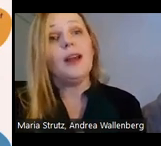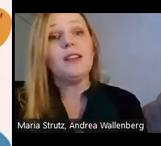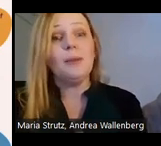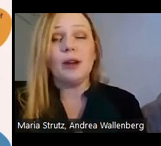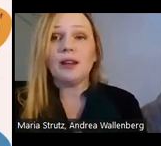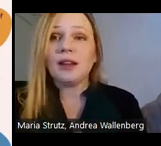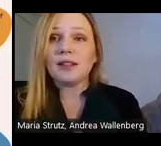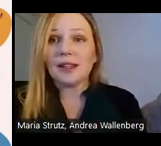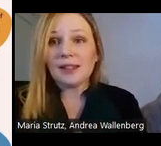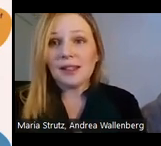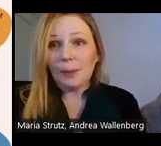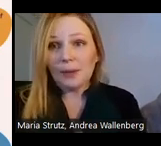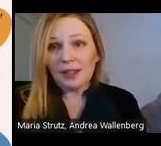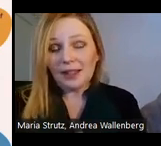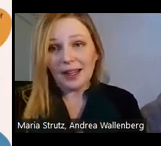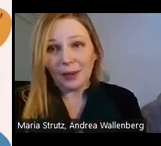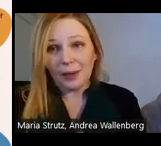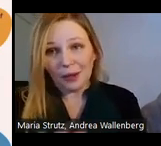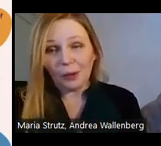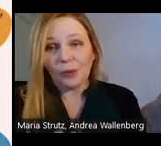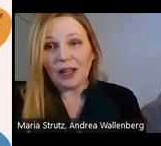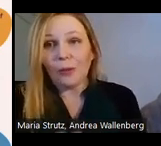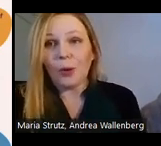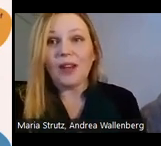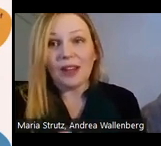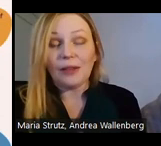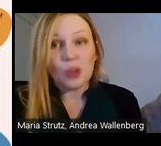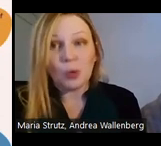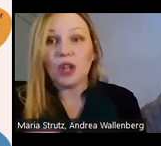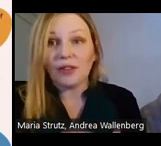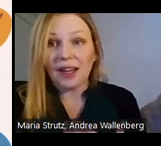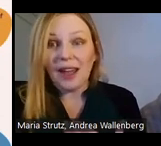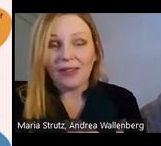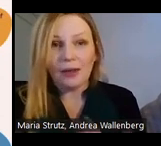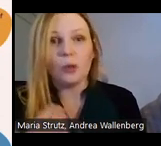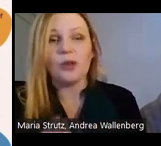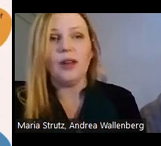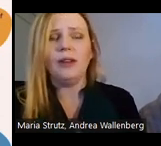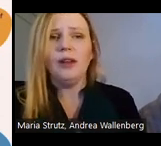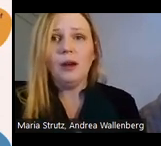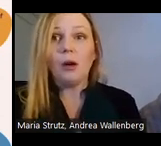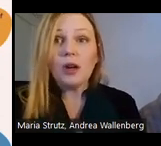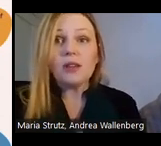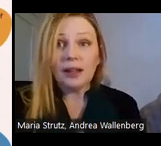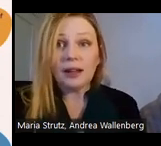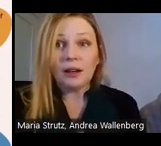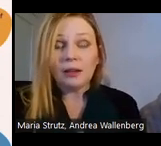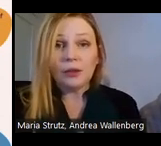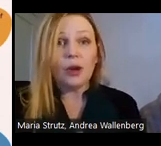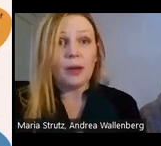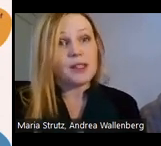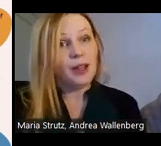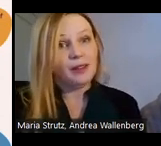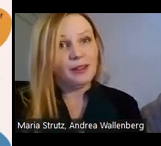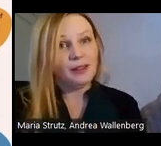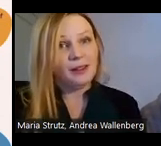saker, så lär sig barnet ganska snabbt i takt med att det utvecklar förmågan till att förstå orsak och verkan också att om jag skriker